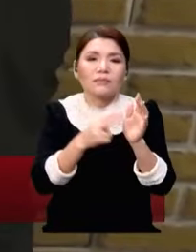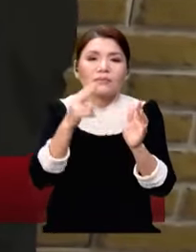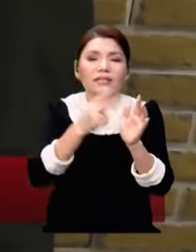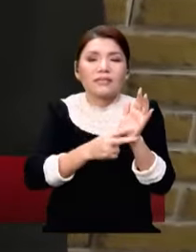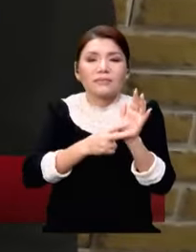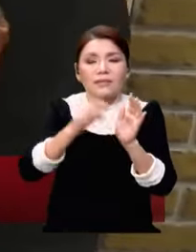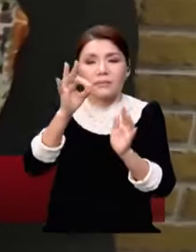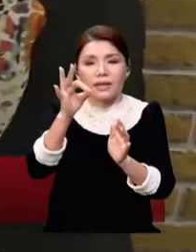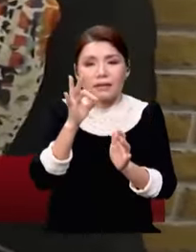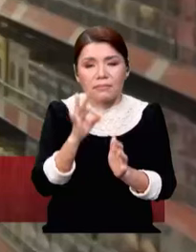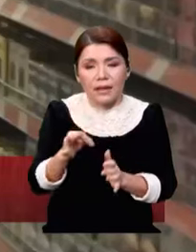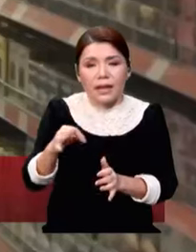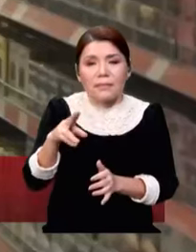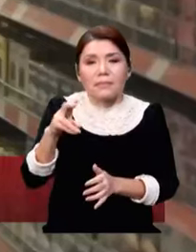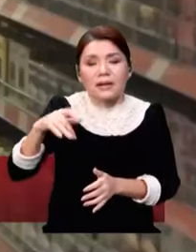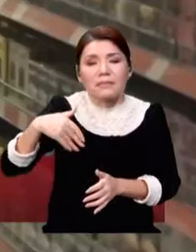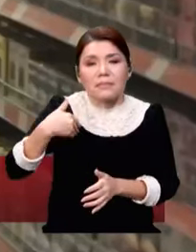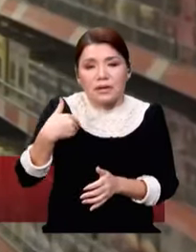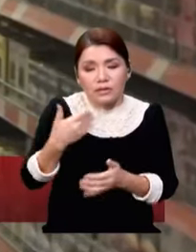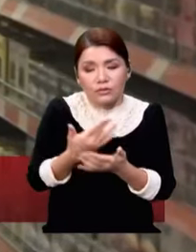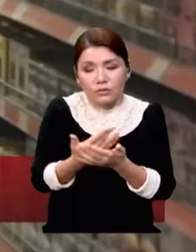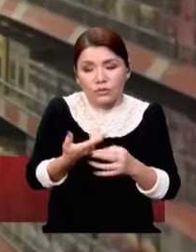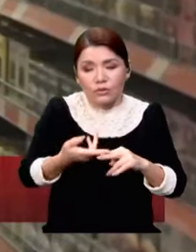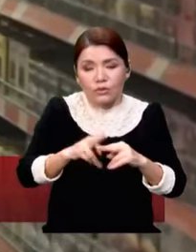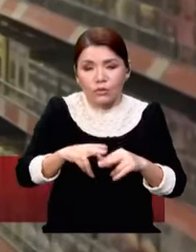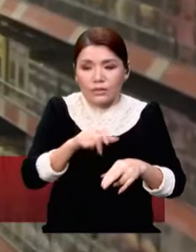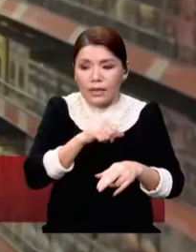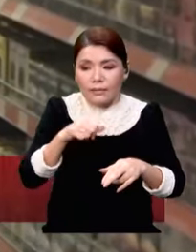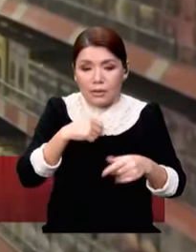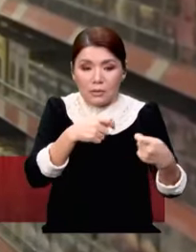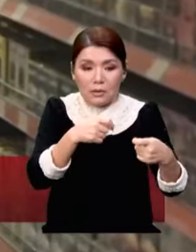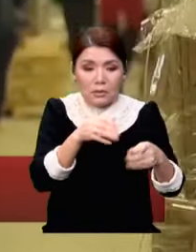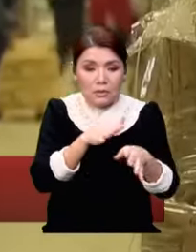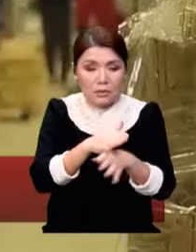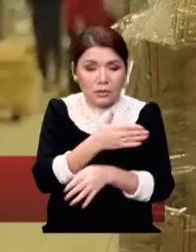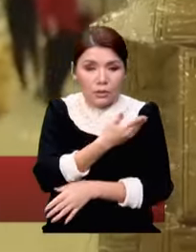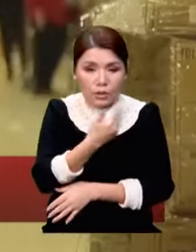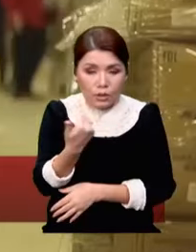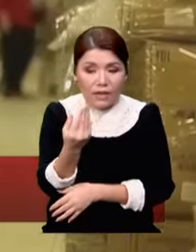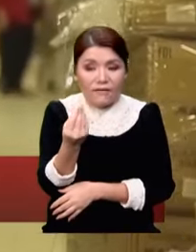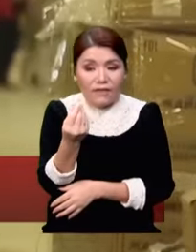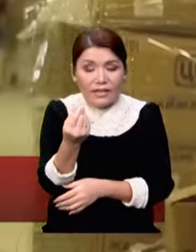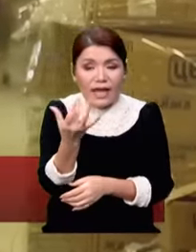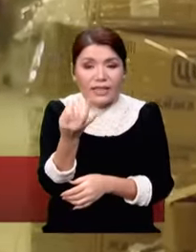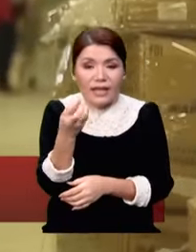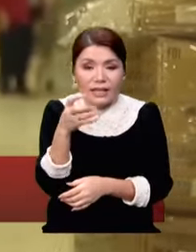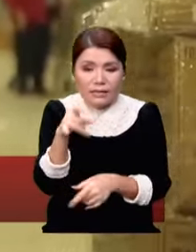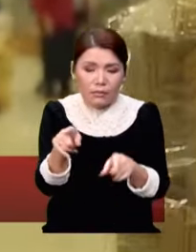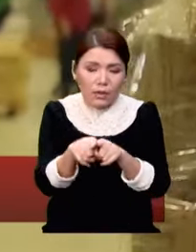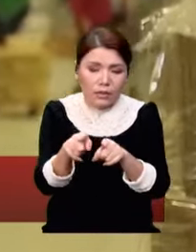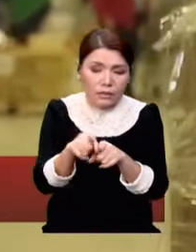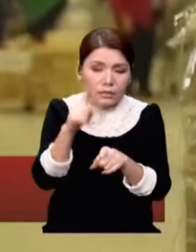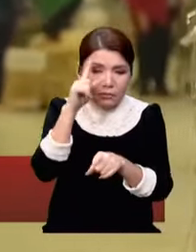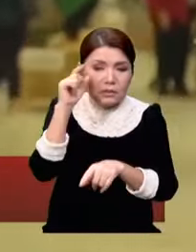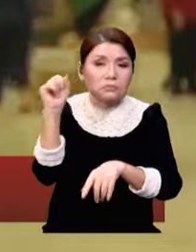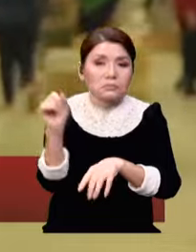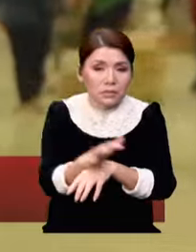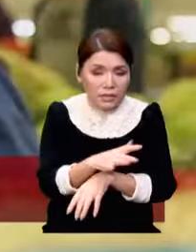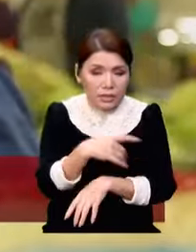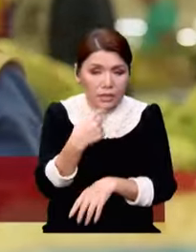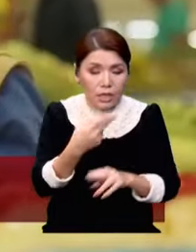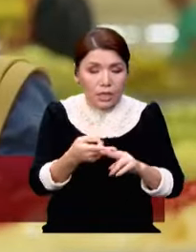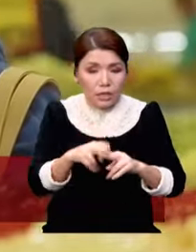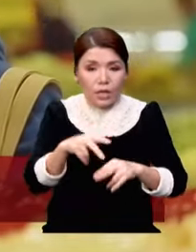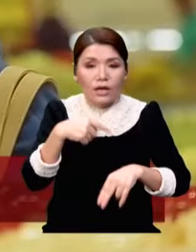70% прибыли, которая никак не связана с реализацией самой продукции. Финансовым аналитикам подобное явление хорошо известно, и